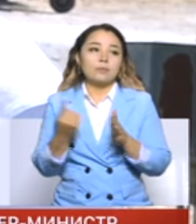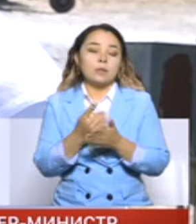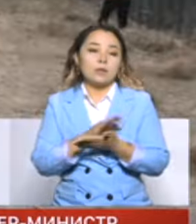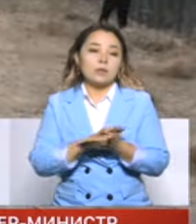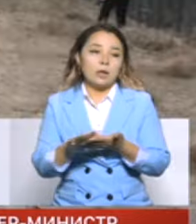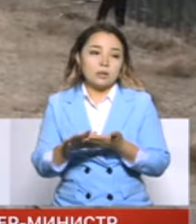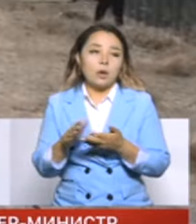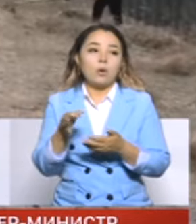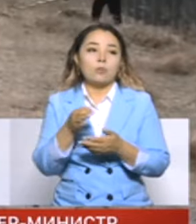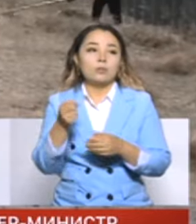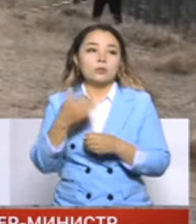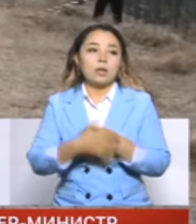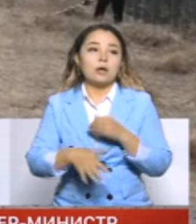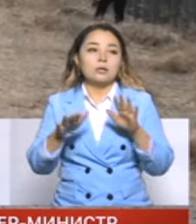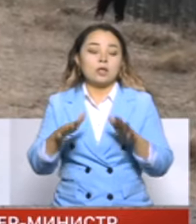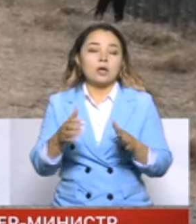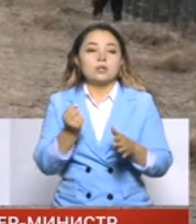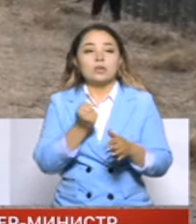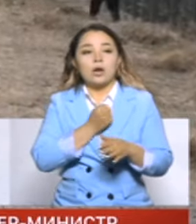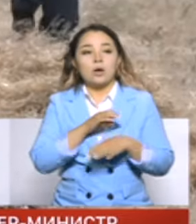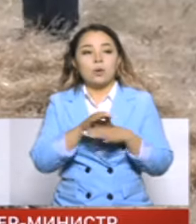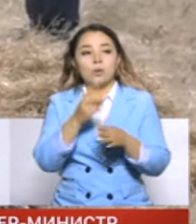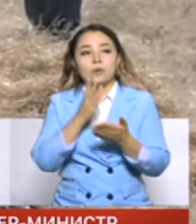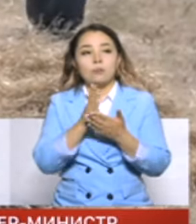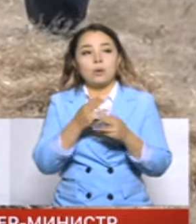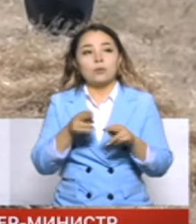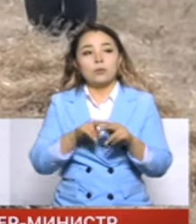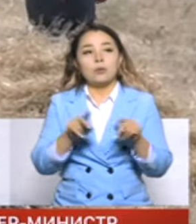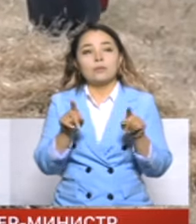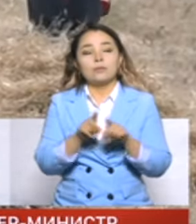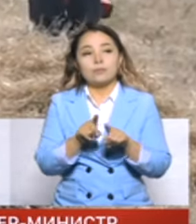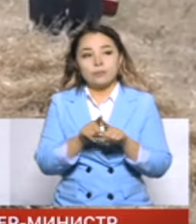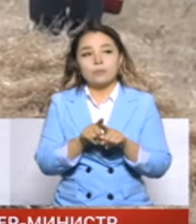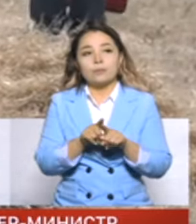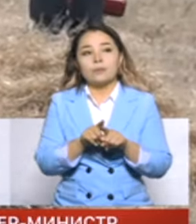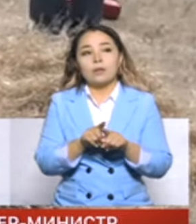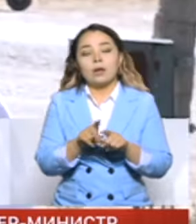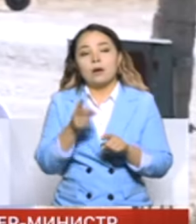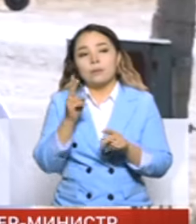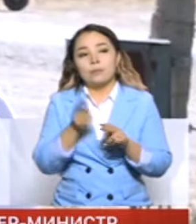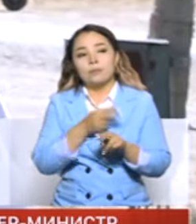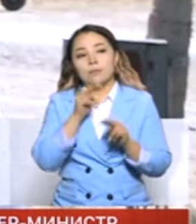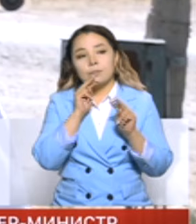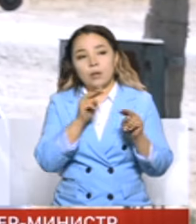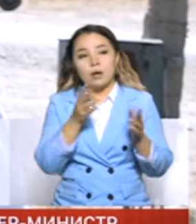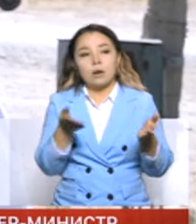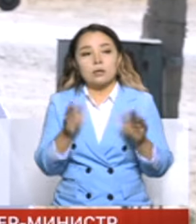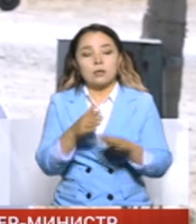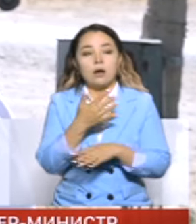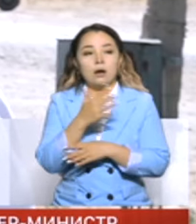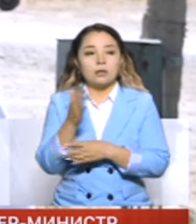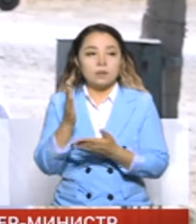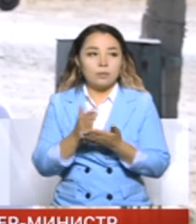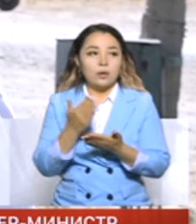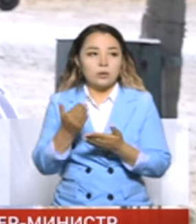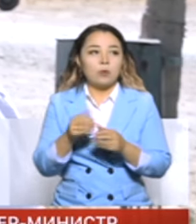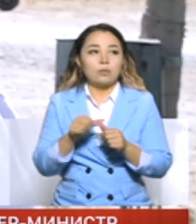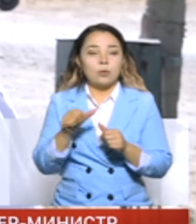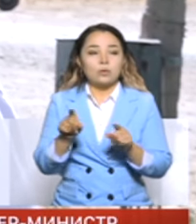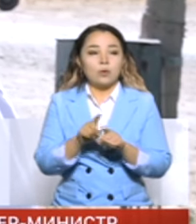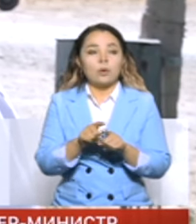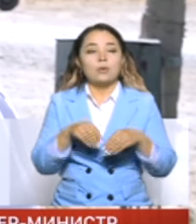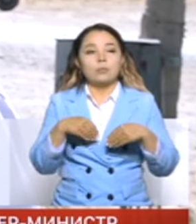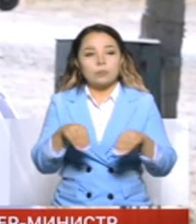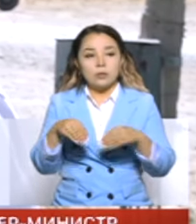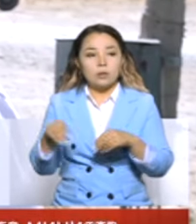және осы облыс орталығына деген жанашырлықты көрсетеді. Бұдан бөлек мұндағы қараусыз қалған ағаштар бар, одан бөлек жаңа көшеттер